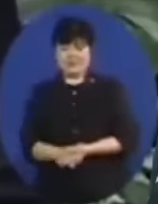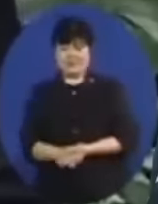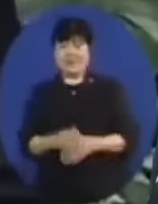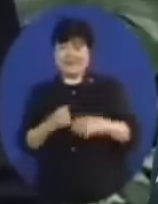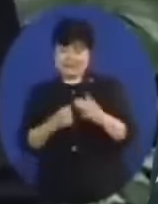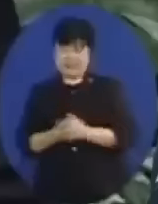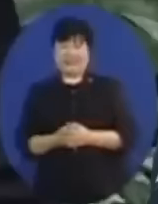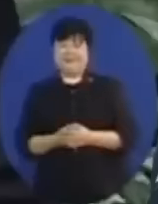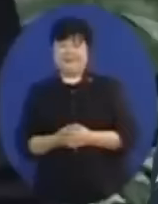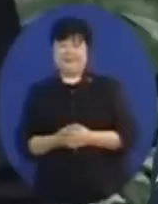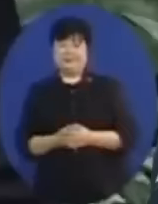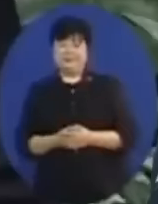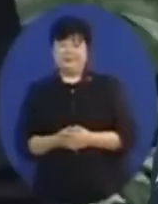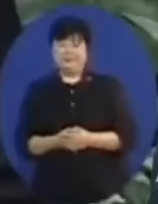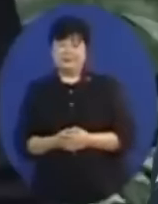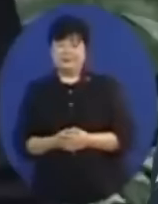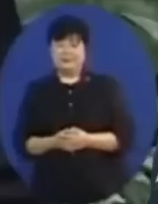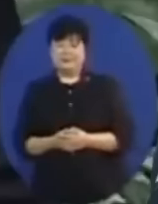그러니